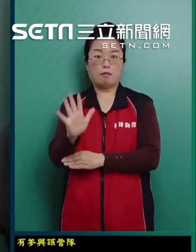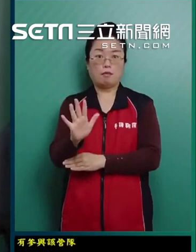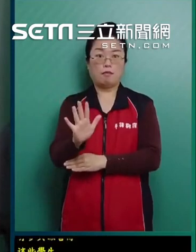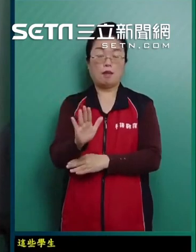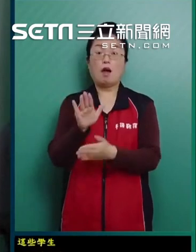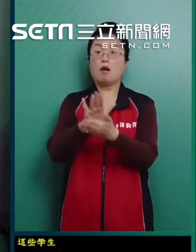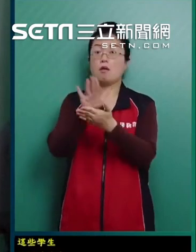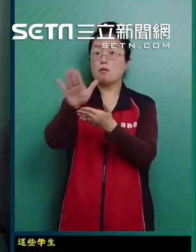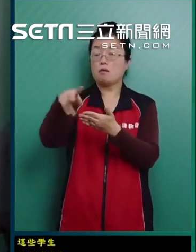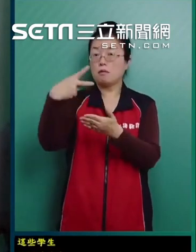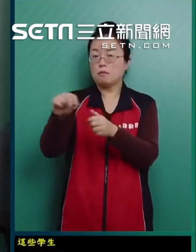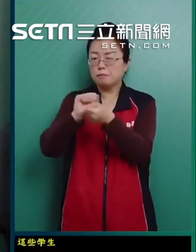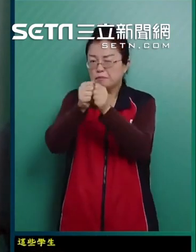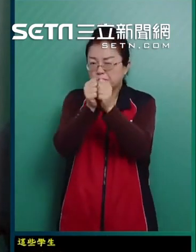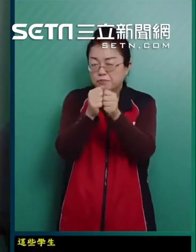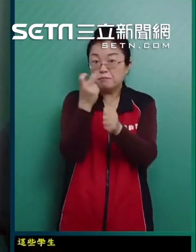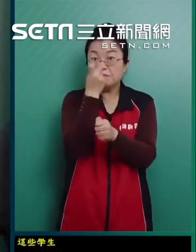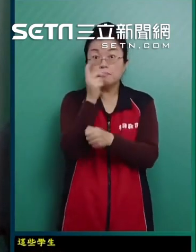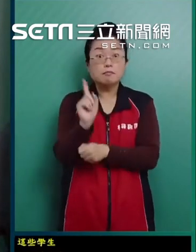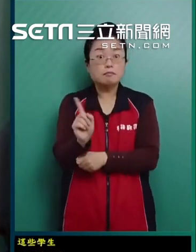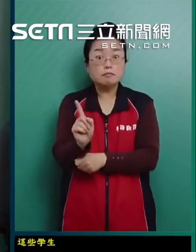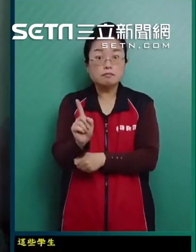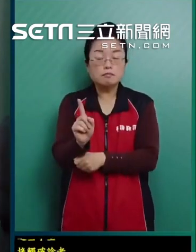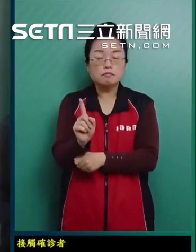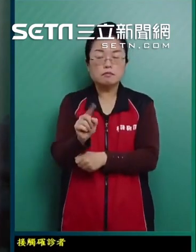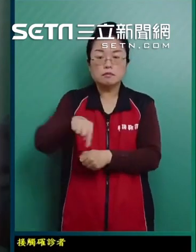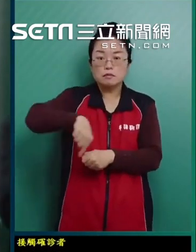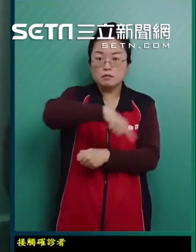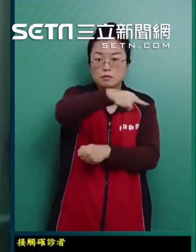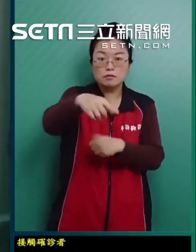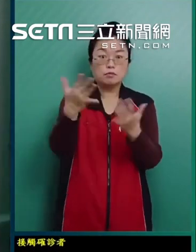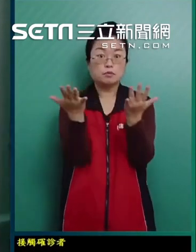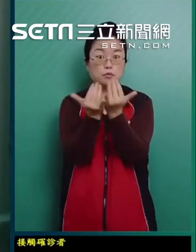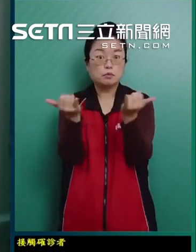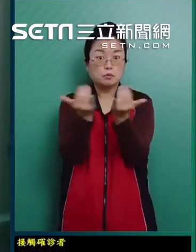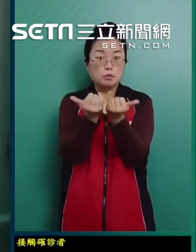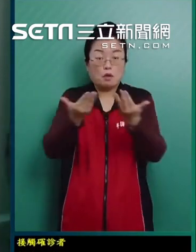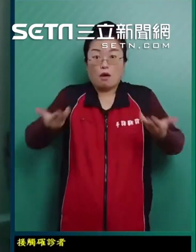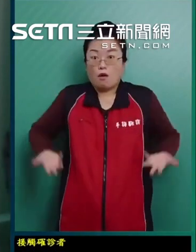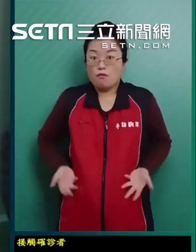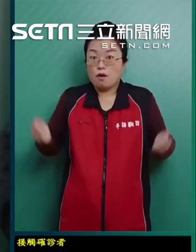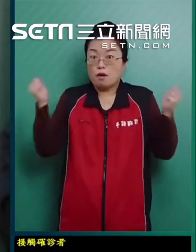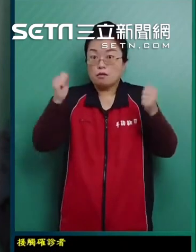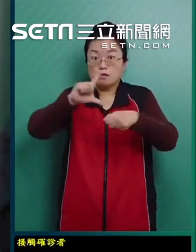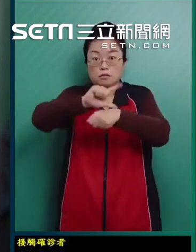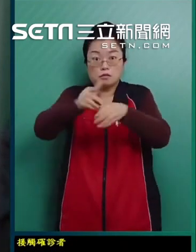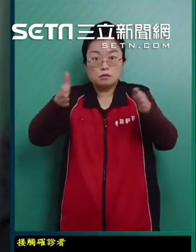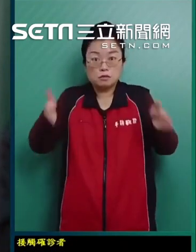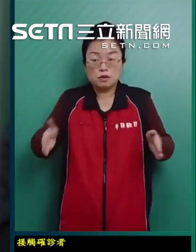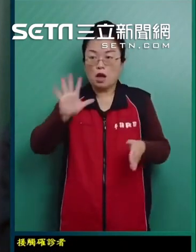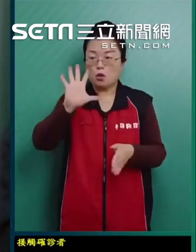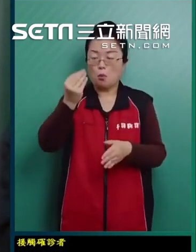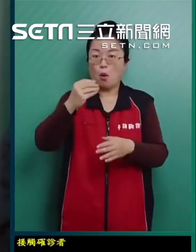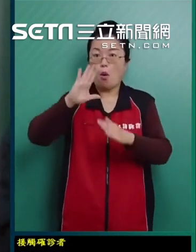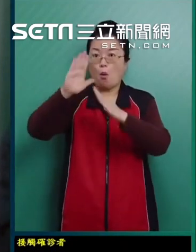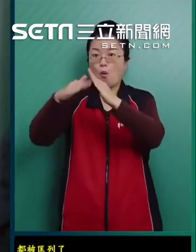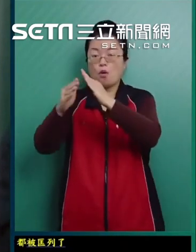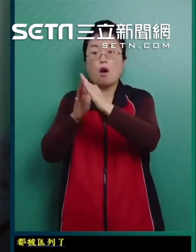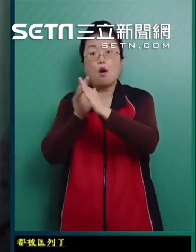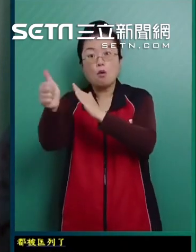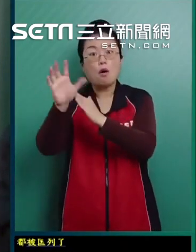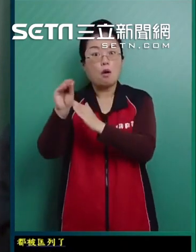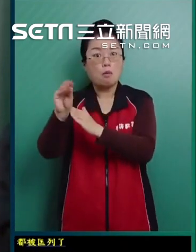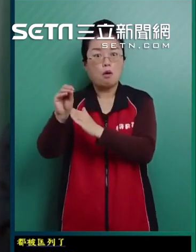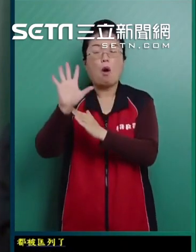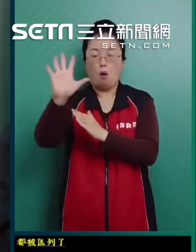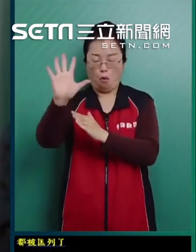些学生是否有在寒假期间有返校。那经我们清查结果呢，事实上有3位回到学校参与